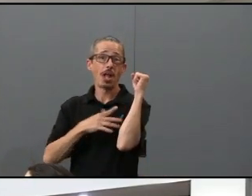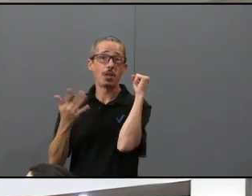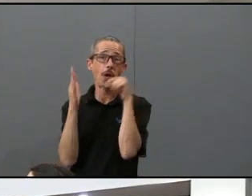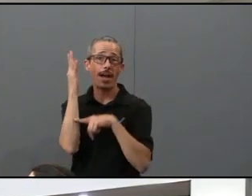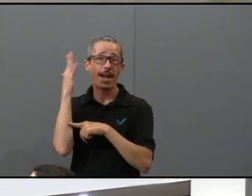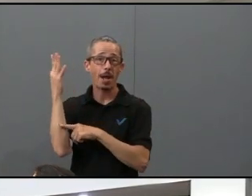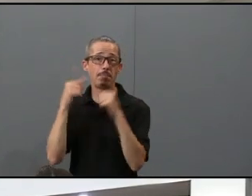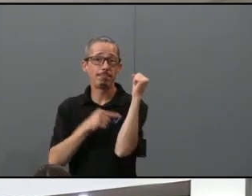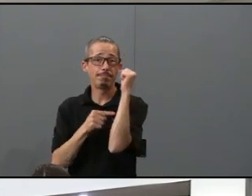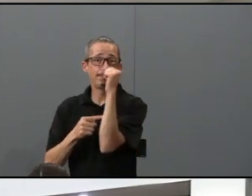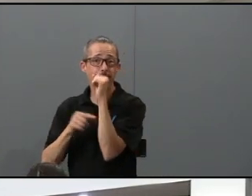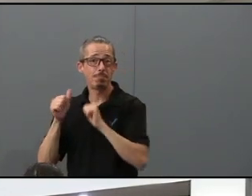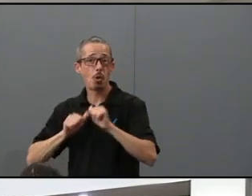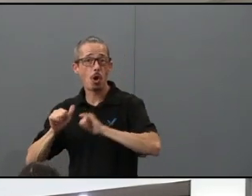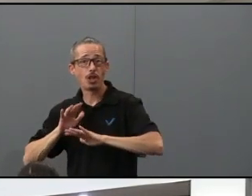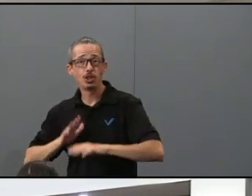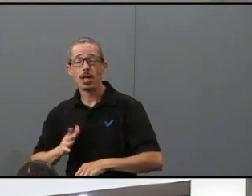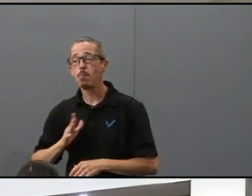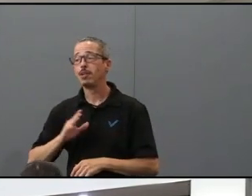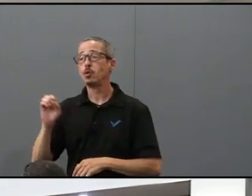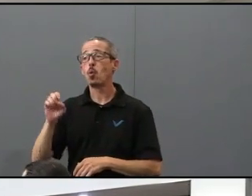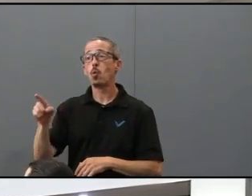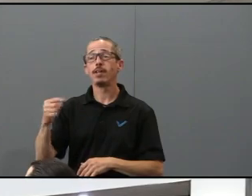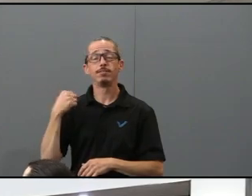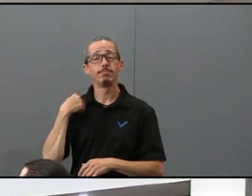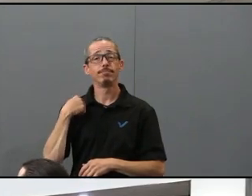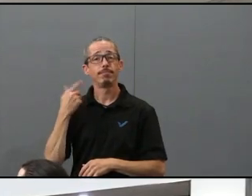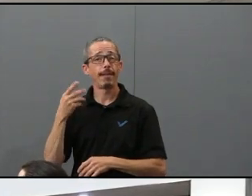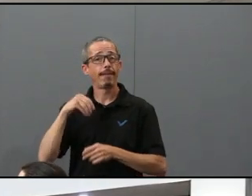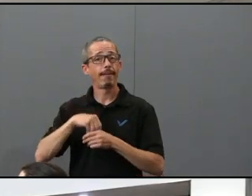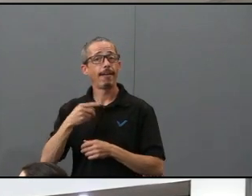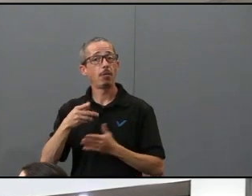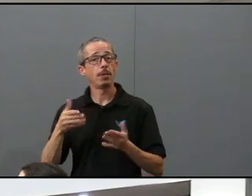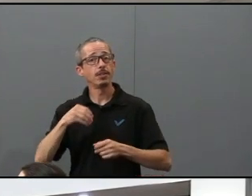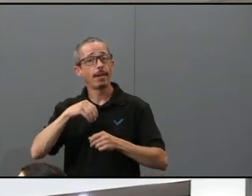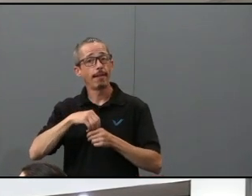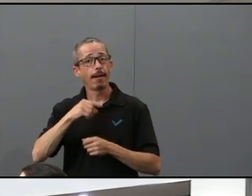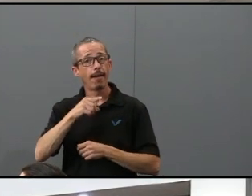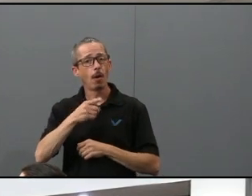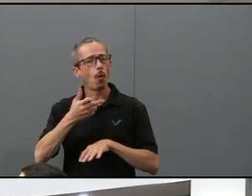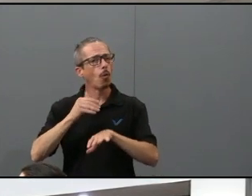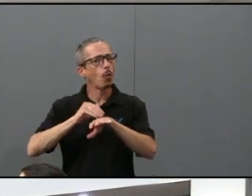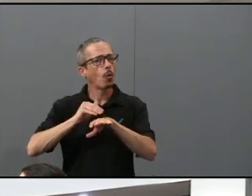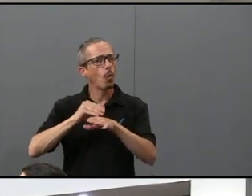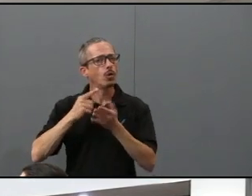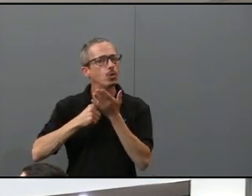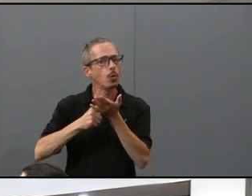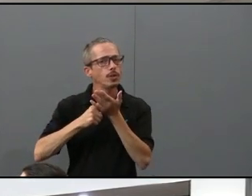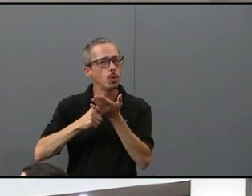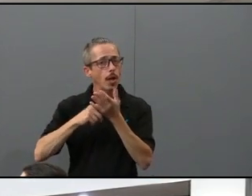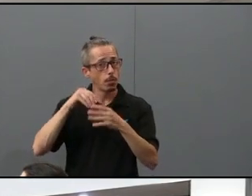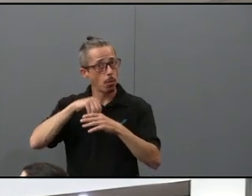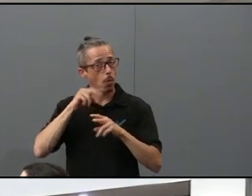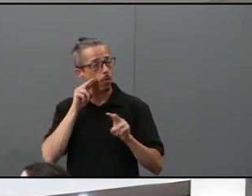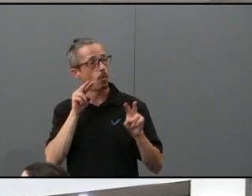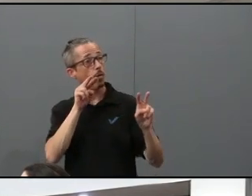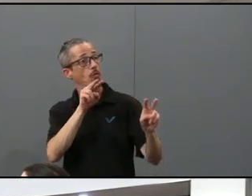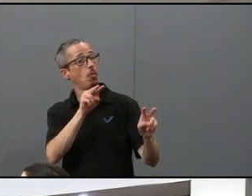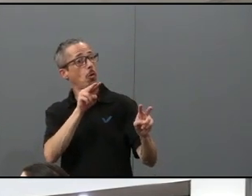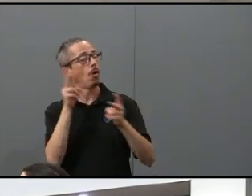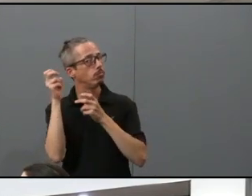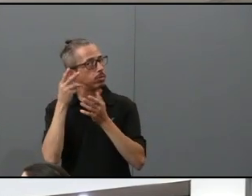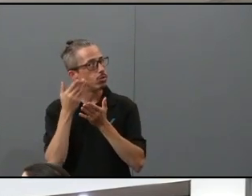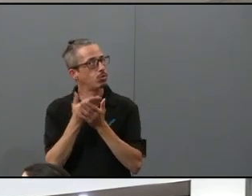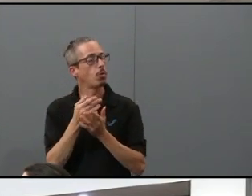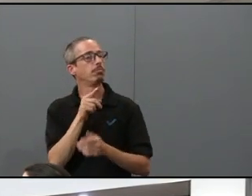biologique en fait monsieur Wette j'étais présent lorsque vous étiz à une des consultations moi j'ai bien entendu j'ai le